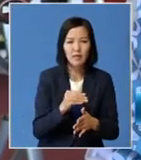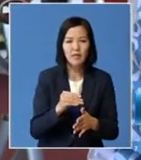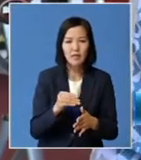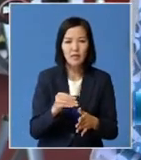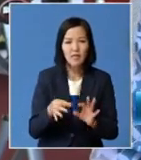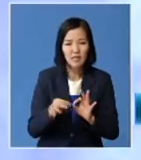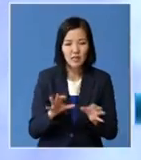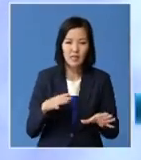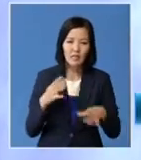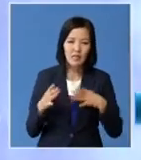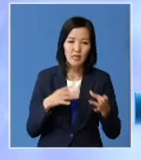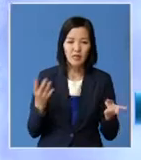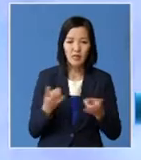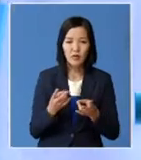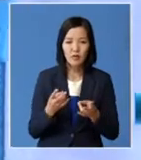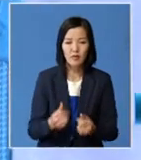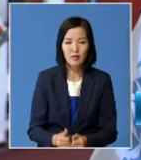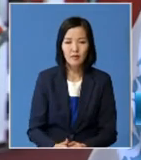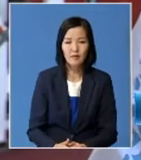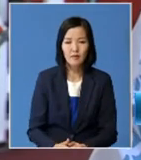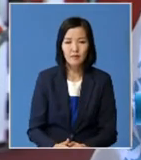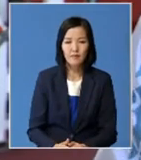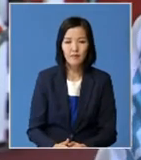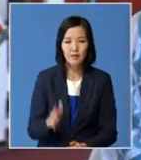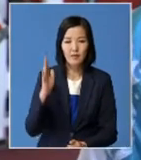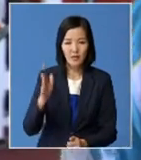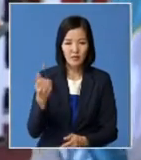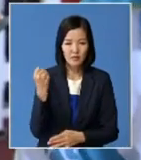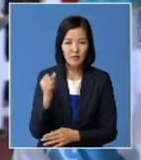болсын, барлығына да жақсы дайындалуға тырысамыз. Алға.